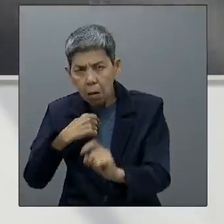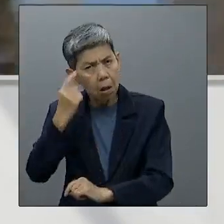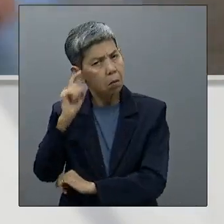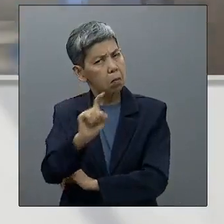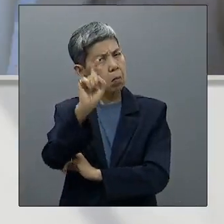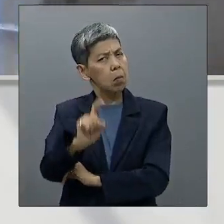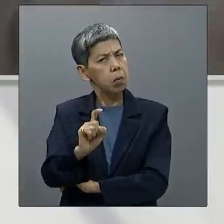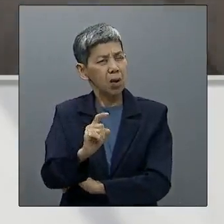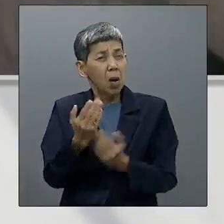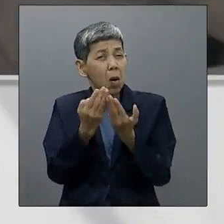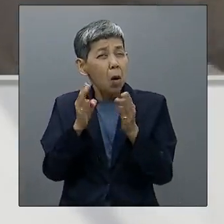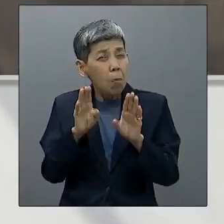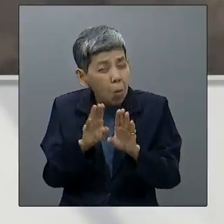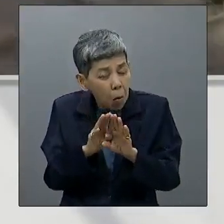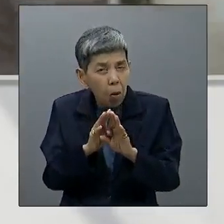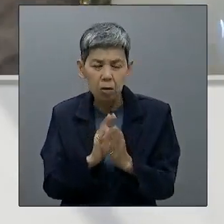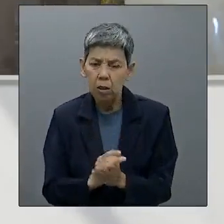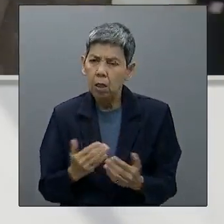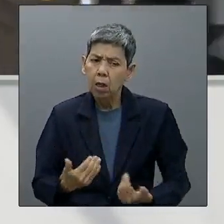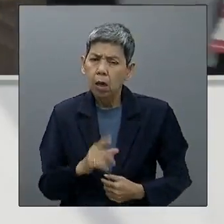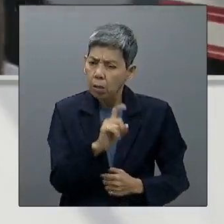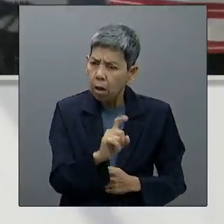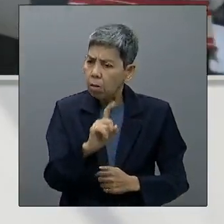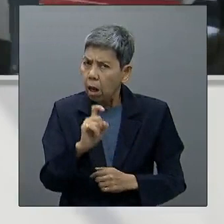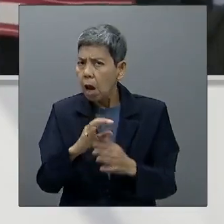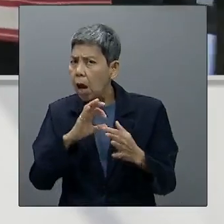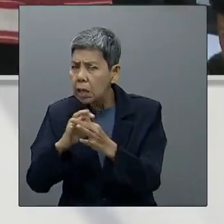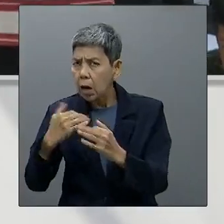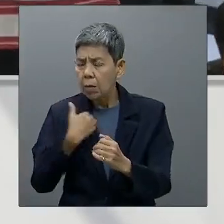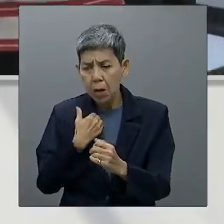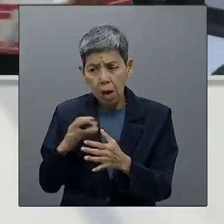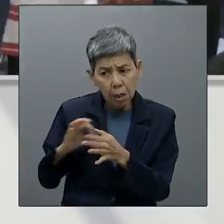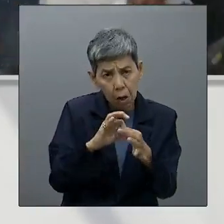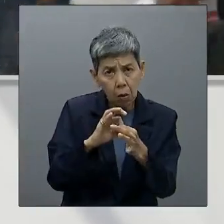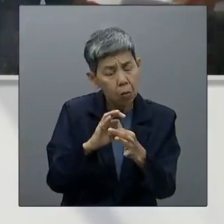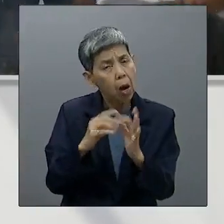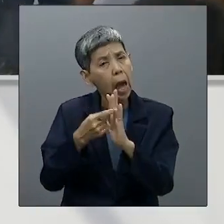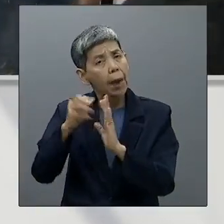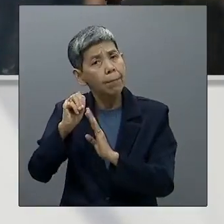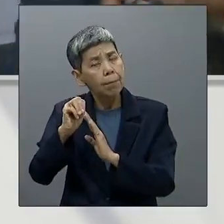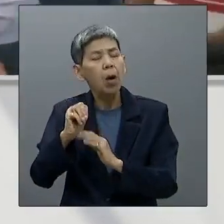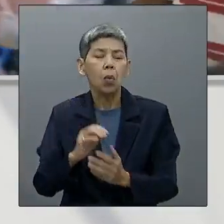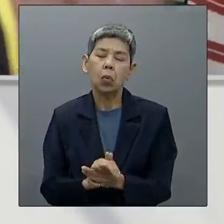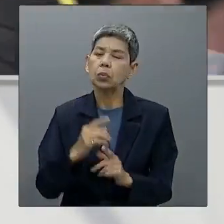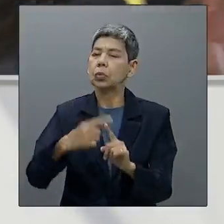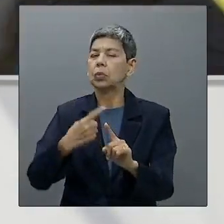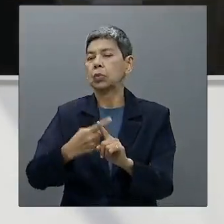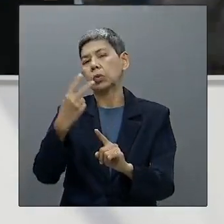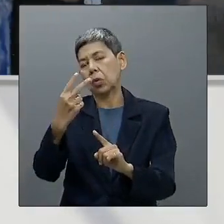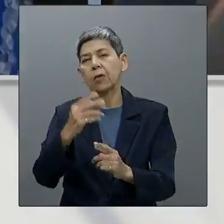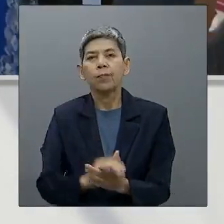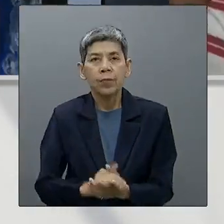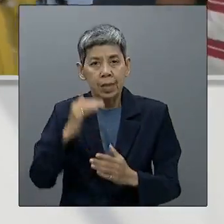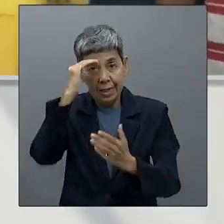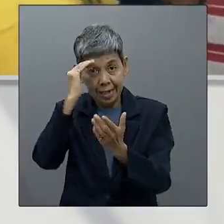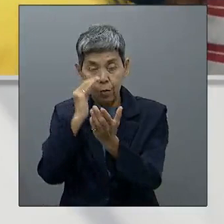คนในครอบครัวนับ 10ชีวิตเขาอาจจะไปเกี่ยวข้องกับแอมเรื่องนี้เกิดขึ้นมานาน 2เดือนแล้วค่ะพลตำรวจ